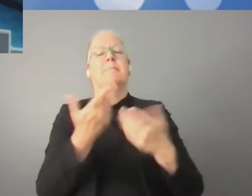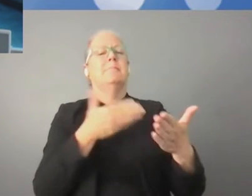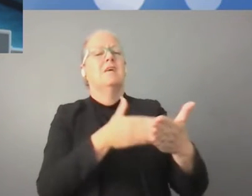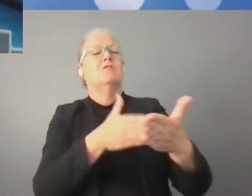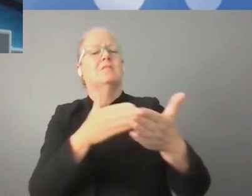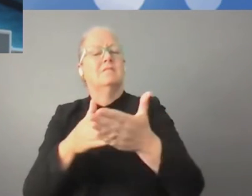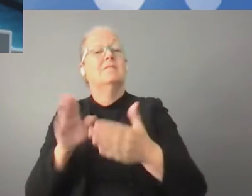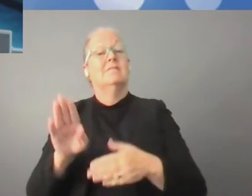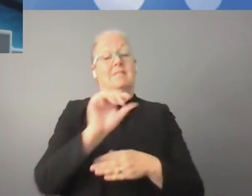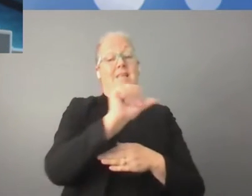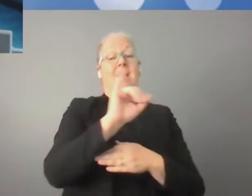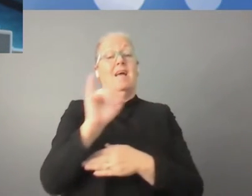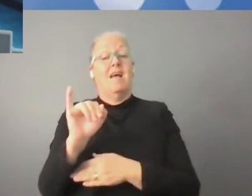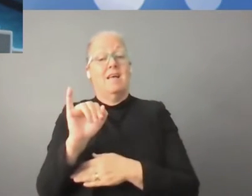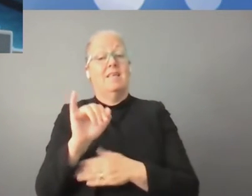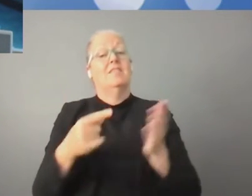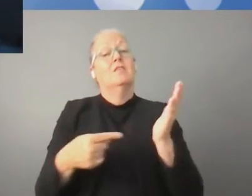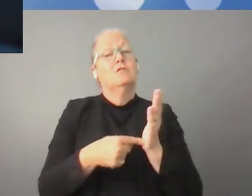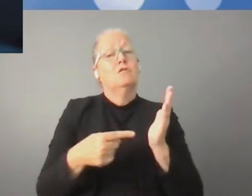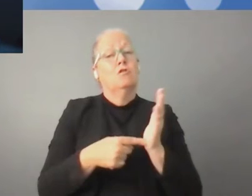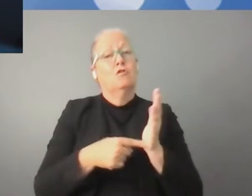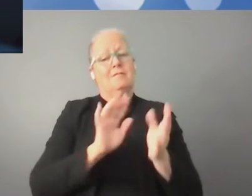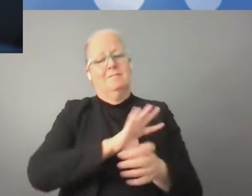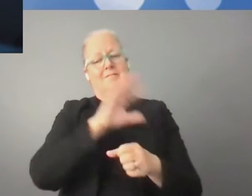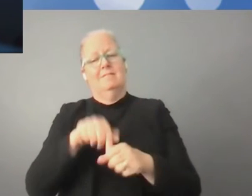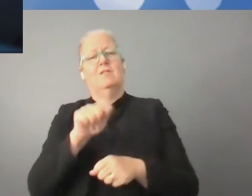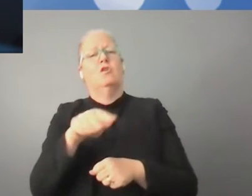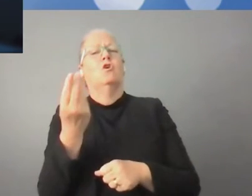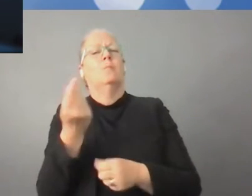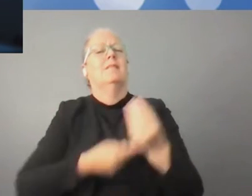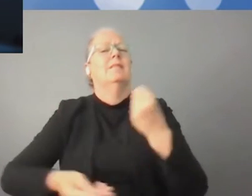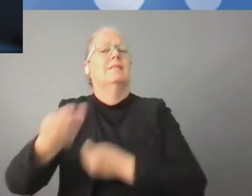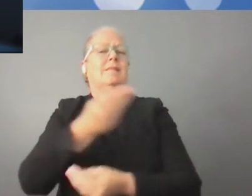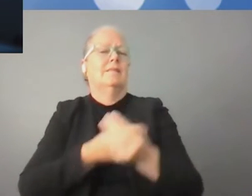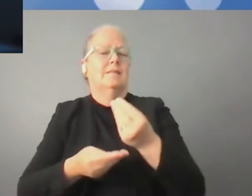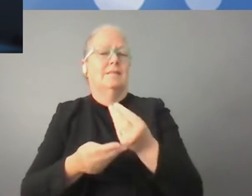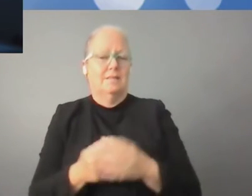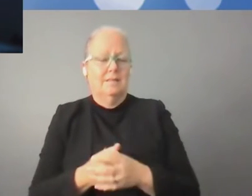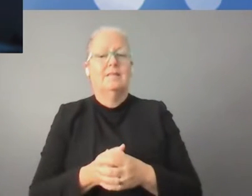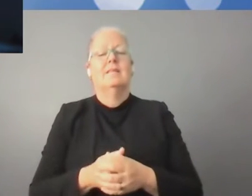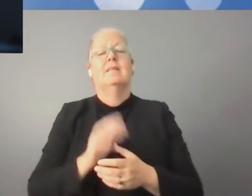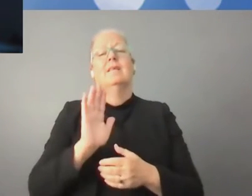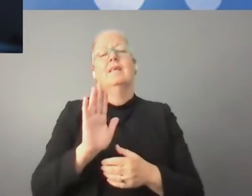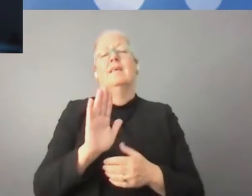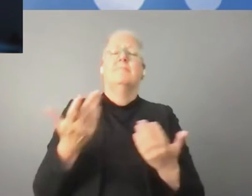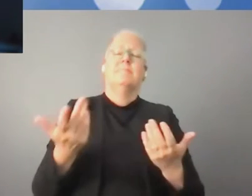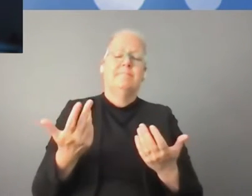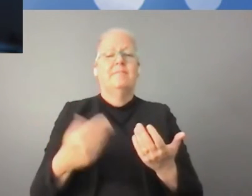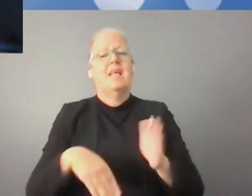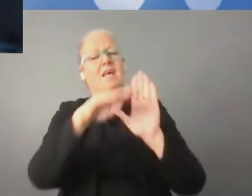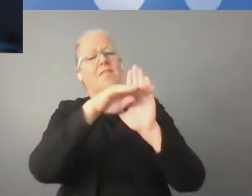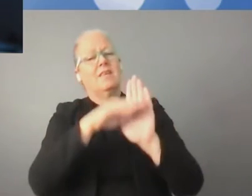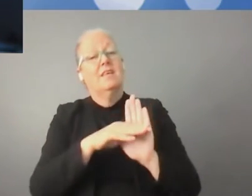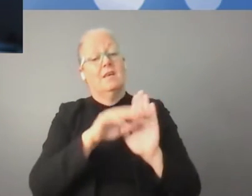в урегулированиях, которые приостанавливают развитие цифровых технологий. Очень важным является также все более